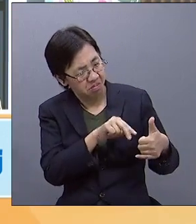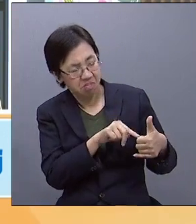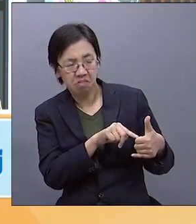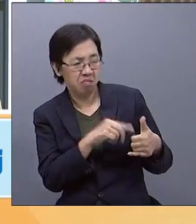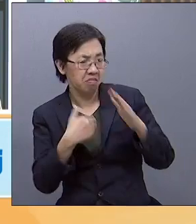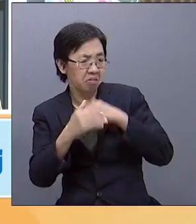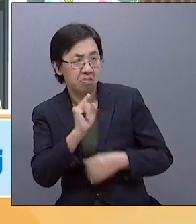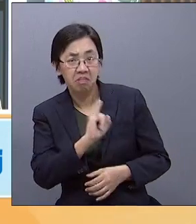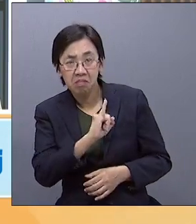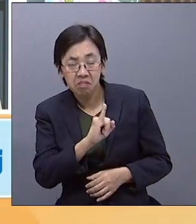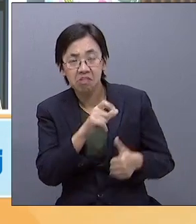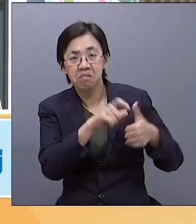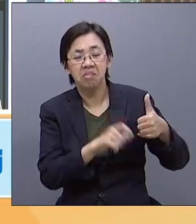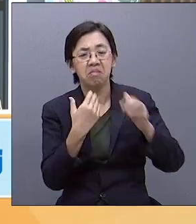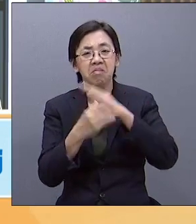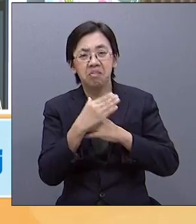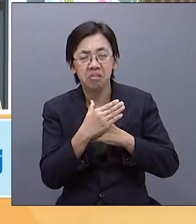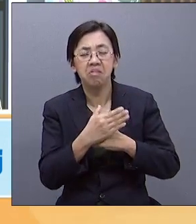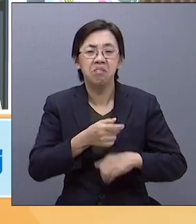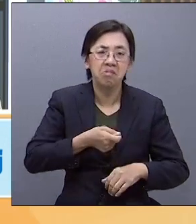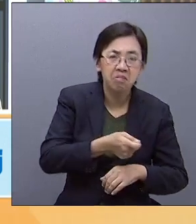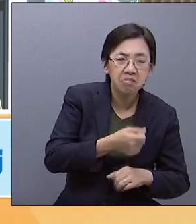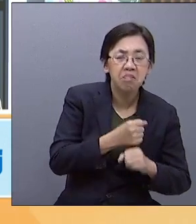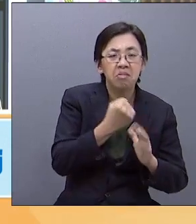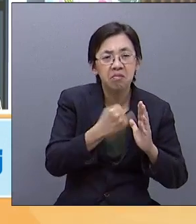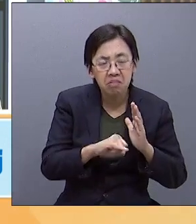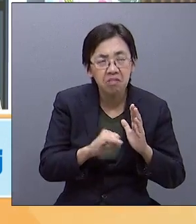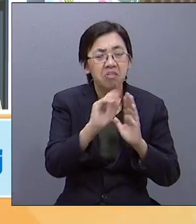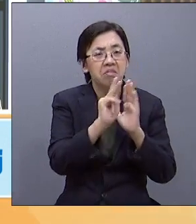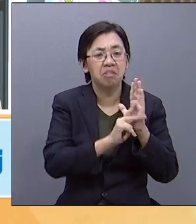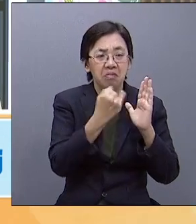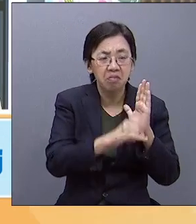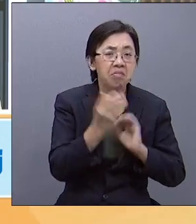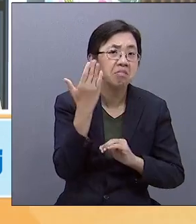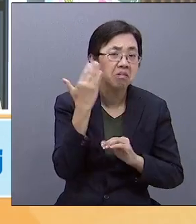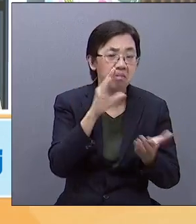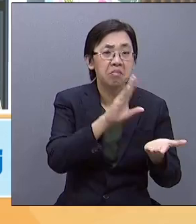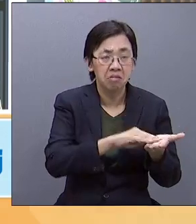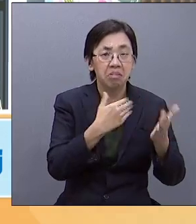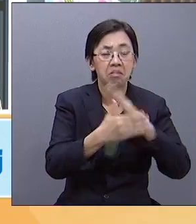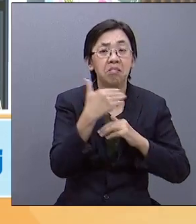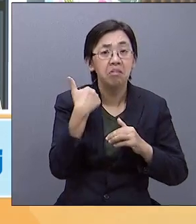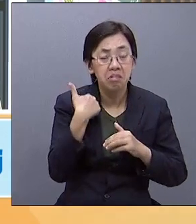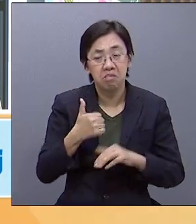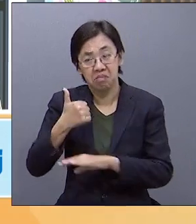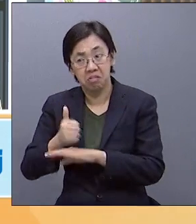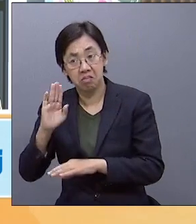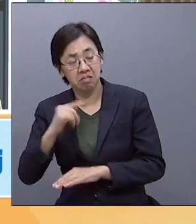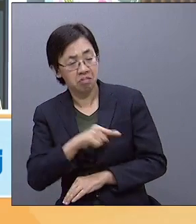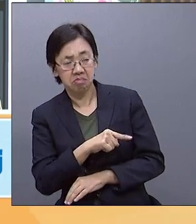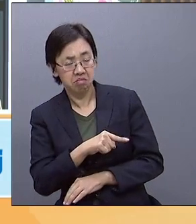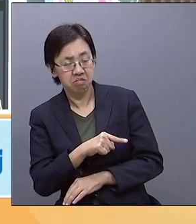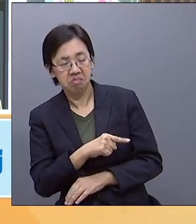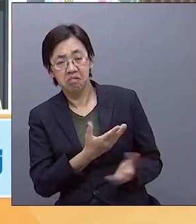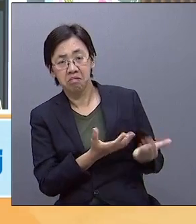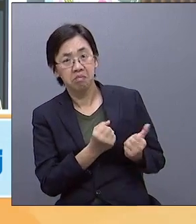วัติไม่ดีหรือมีประวัติทางอาชญากรรมหรือทำสิ่งผิดกฎหมายมาแบบเนี้ยนายจ้างเองเนี่ยนะครับเขามีการมีสิทธิ์ที่จะปฏิเสธ